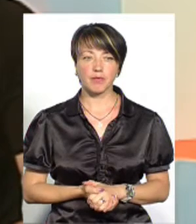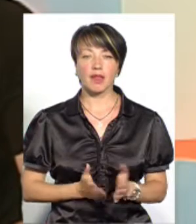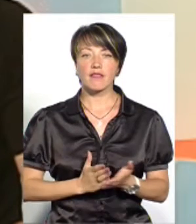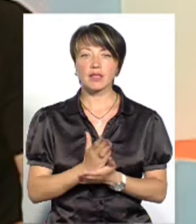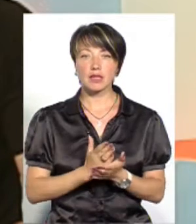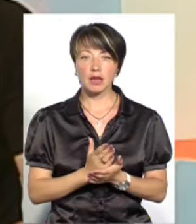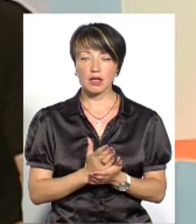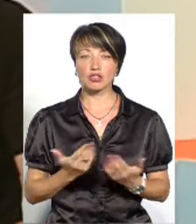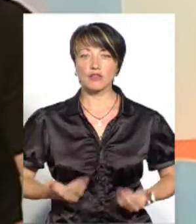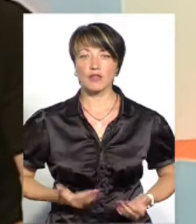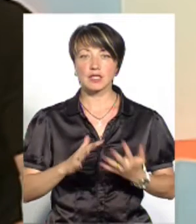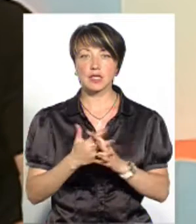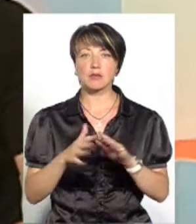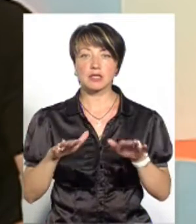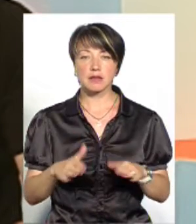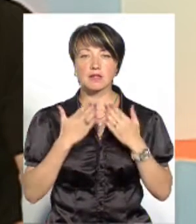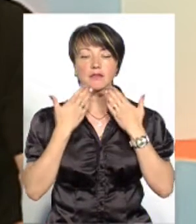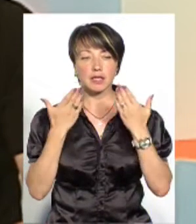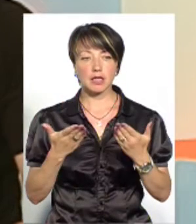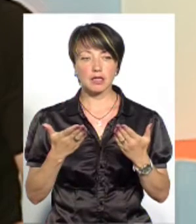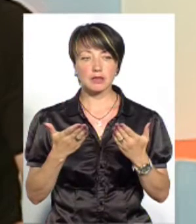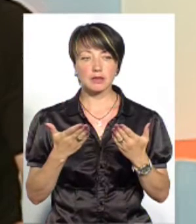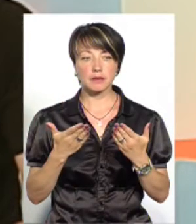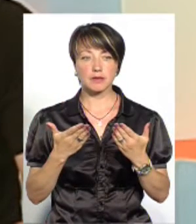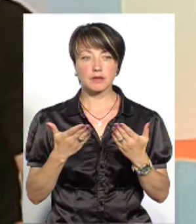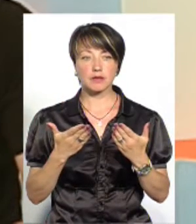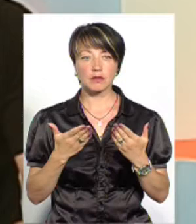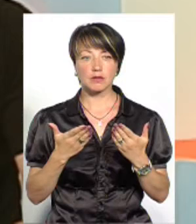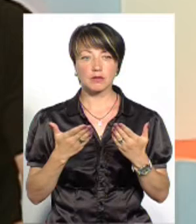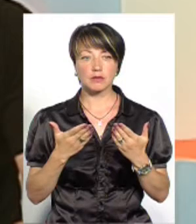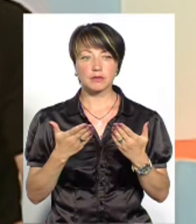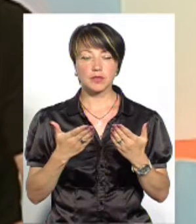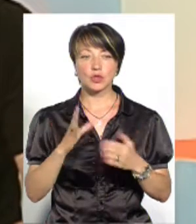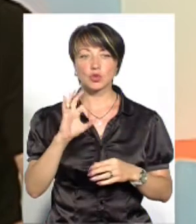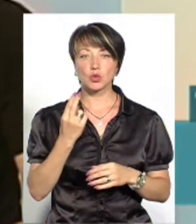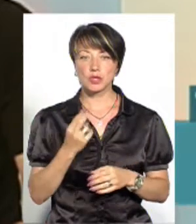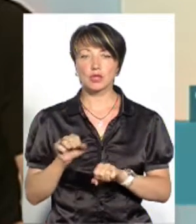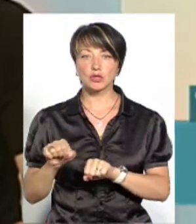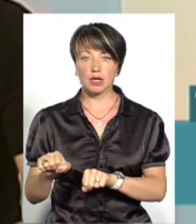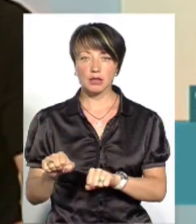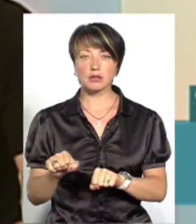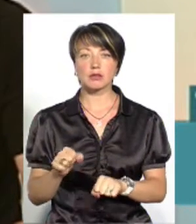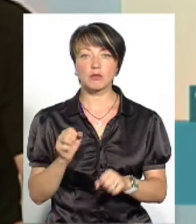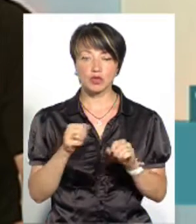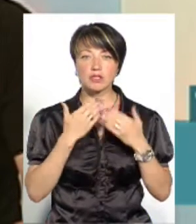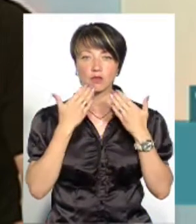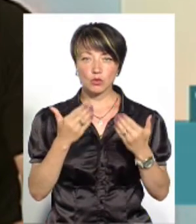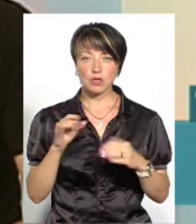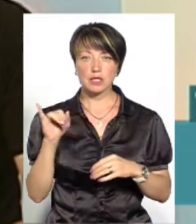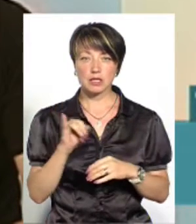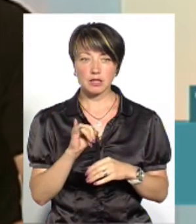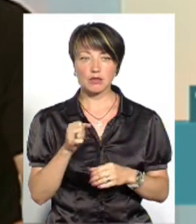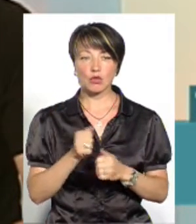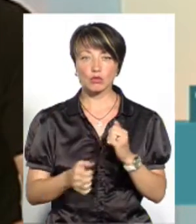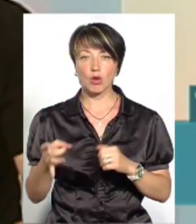Ветеран АТО, який живе в сільській місцевості, він звертається, напевно, також є установи соціального захисту, в які він може звернутися, і в